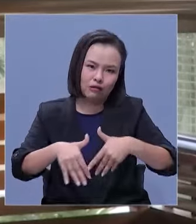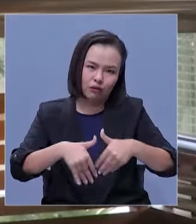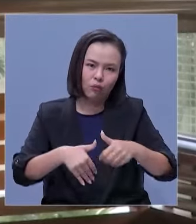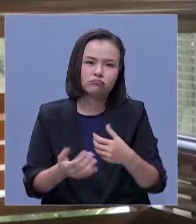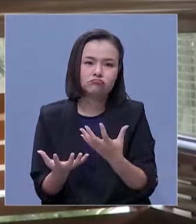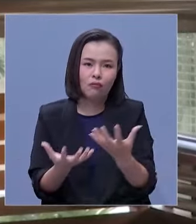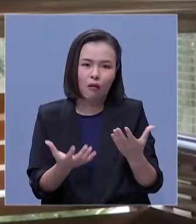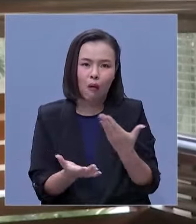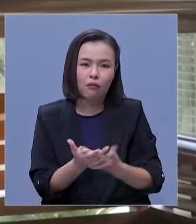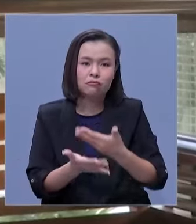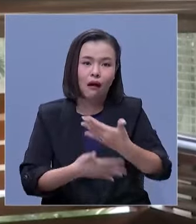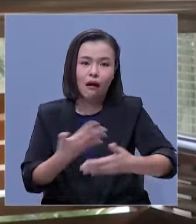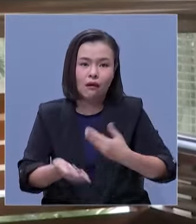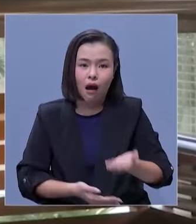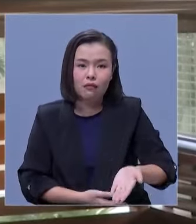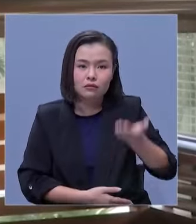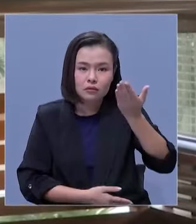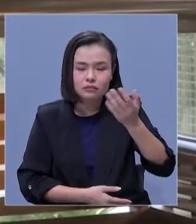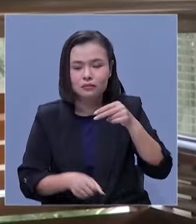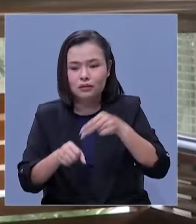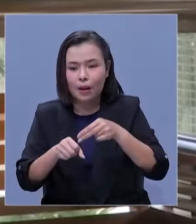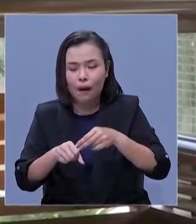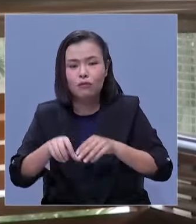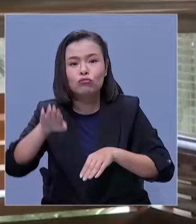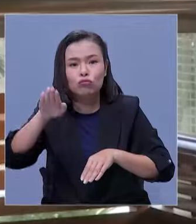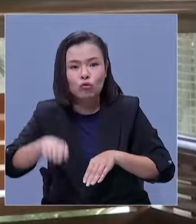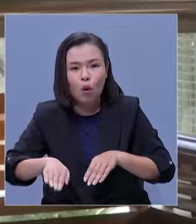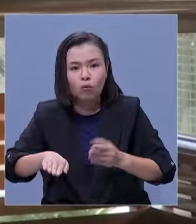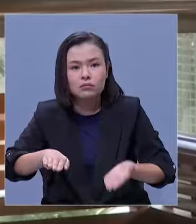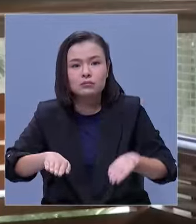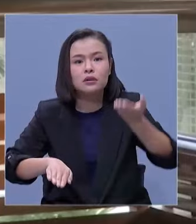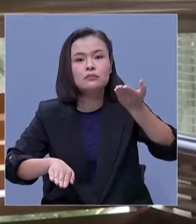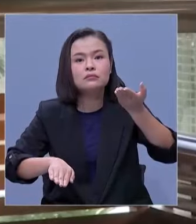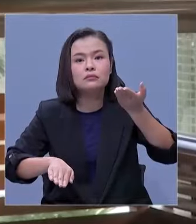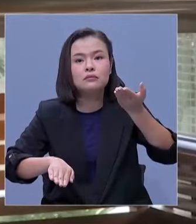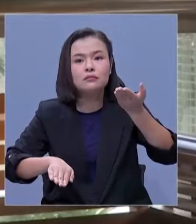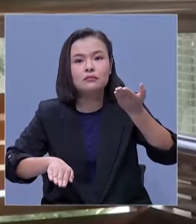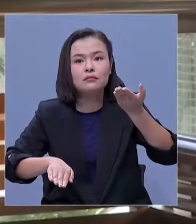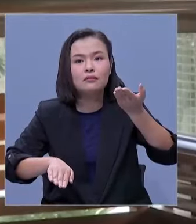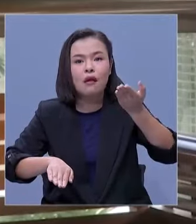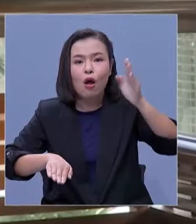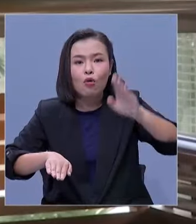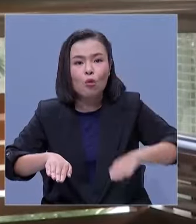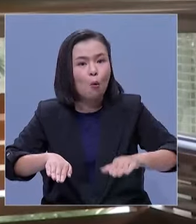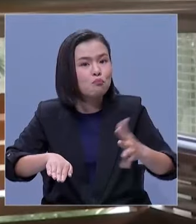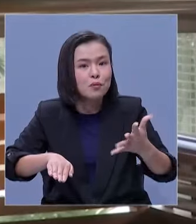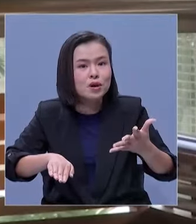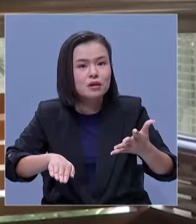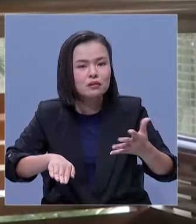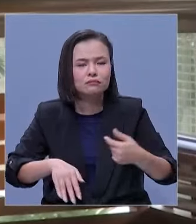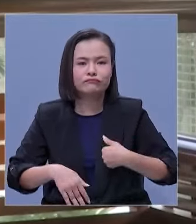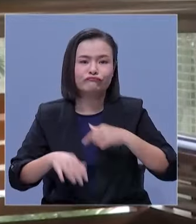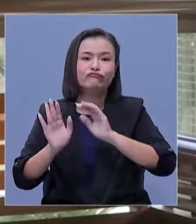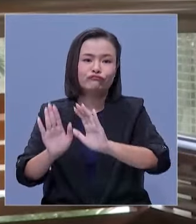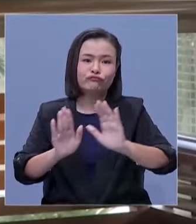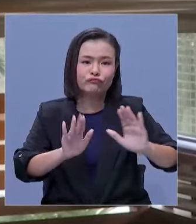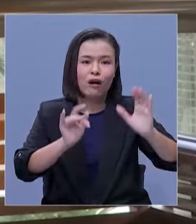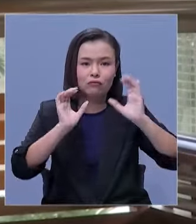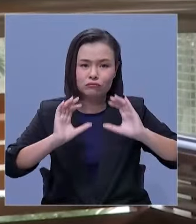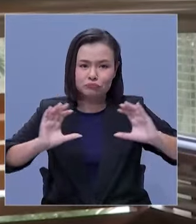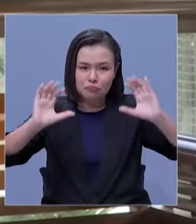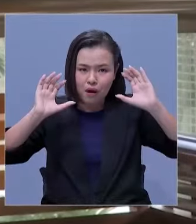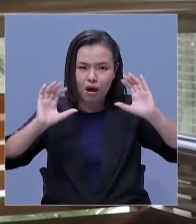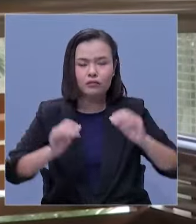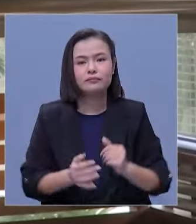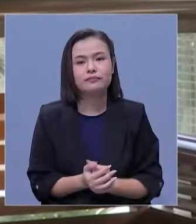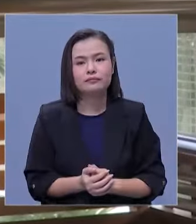ไปแล้วแต่พอราคาน้ำมันมันลงสินค้าที่มันขึ้นไปมันไม่ได้ลงก็อยากจะฝากไปยังรัฐบาลนะ